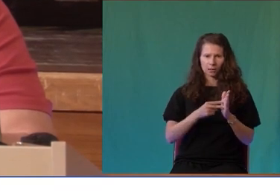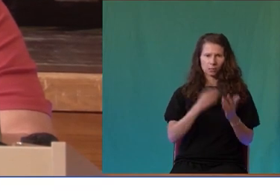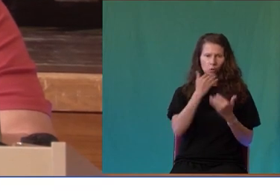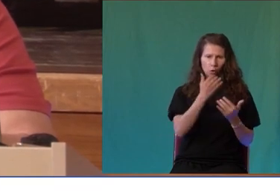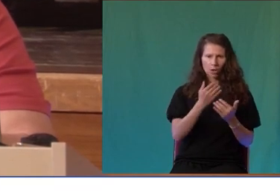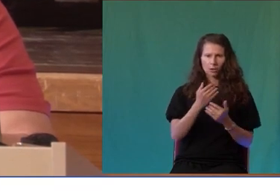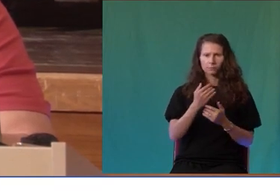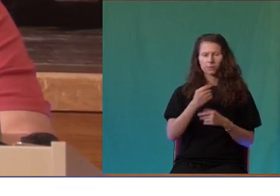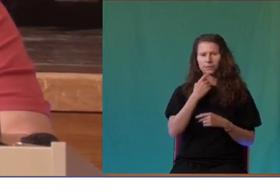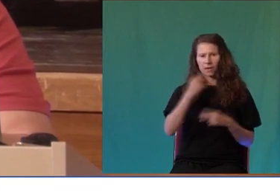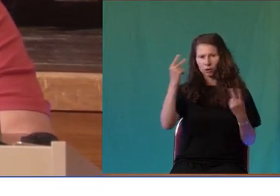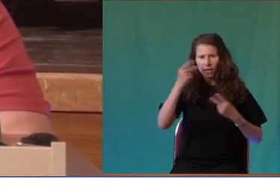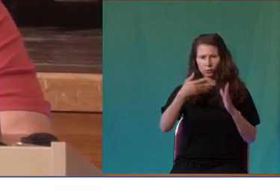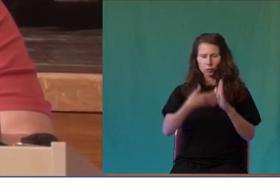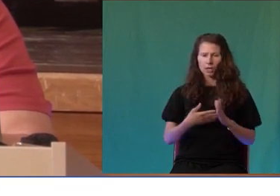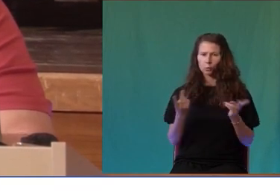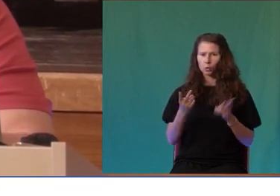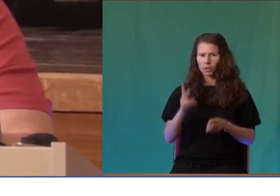oder Gerichtsbeschlüssen